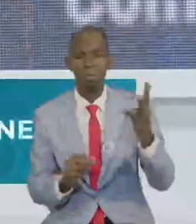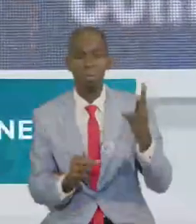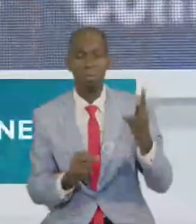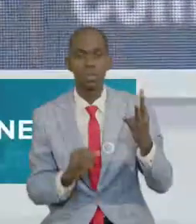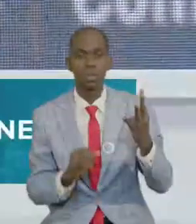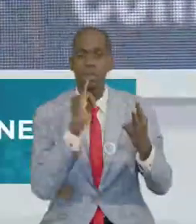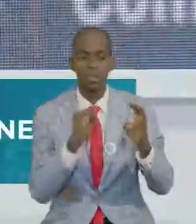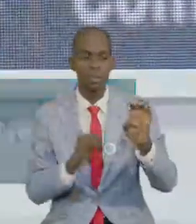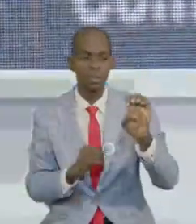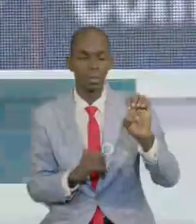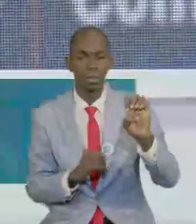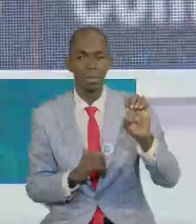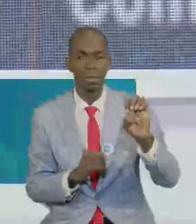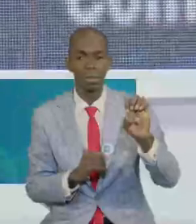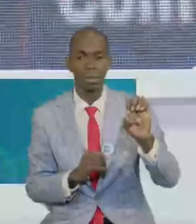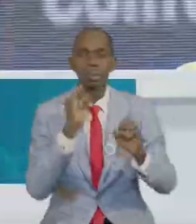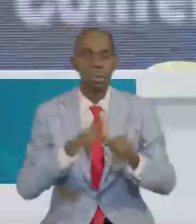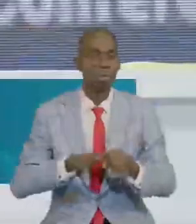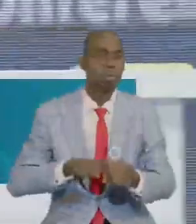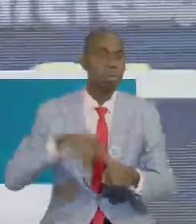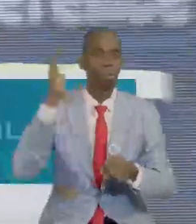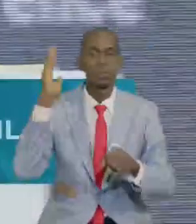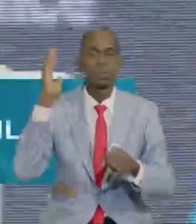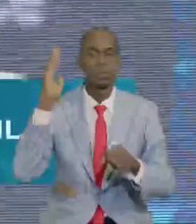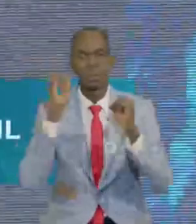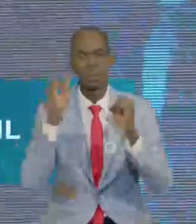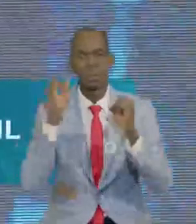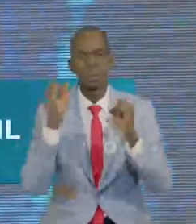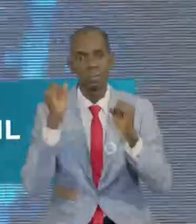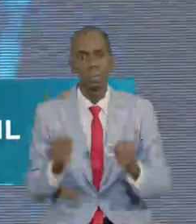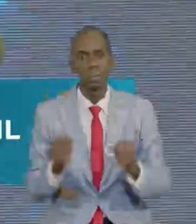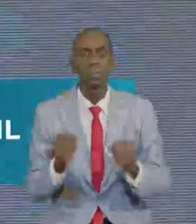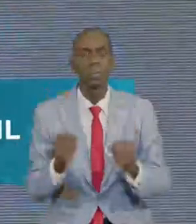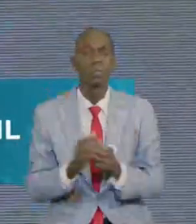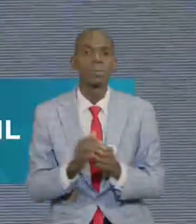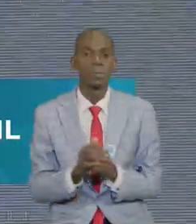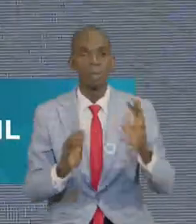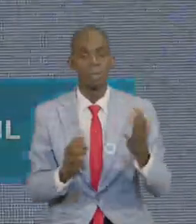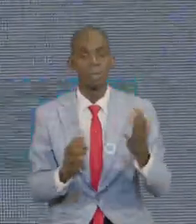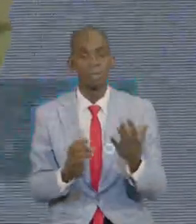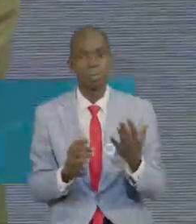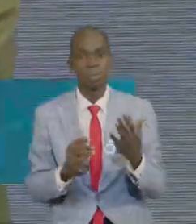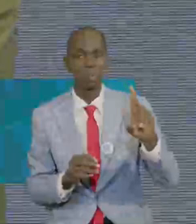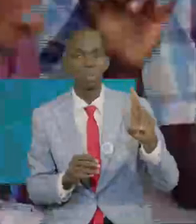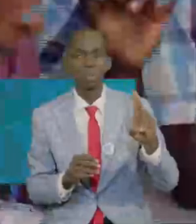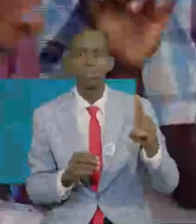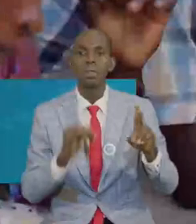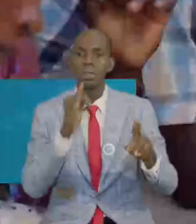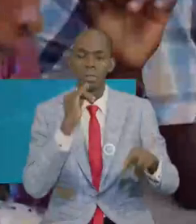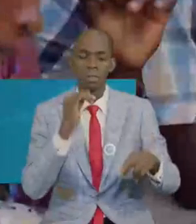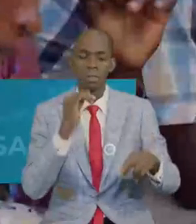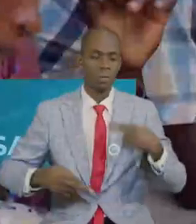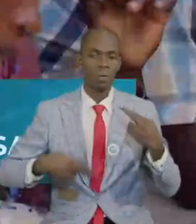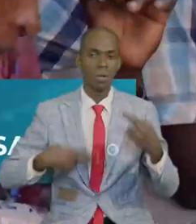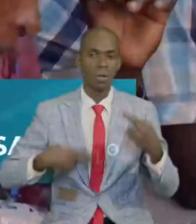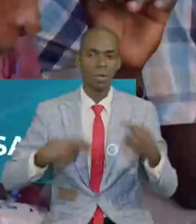E, explosive power. Quatrièmement, le E, la puissance explosive. And R, reviving power. Le R,